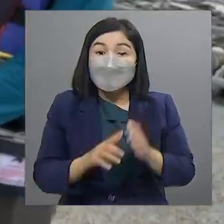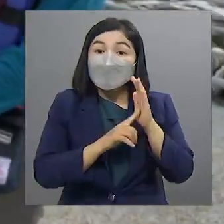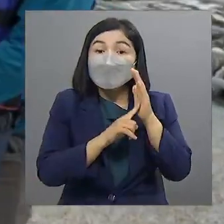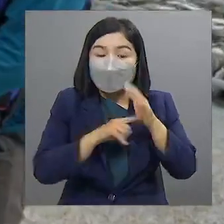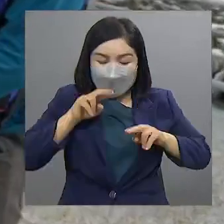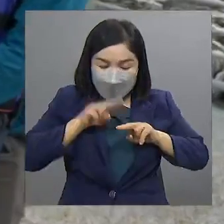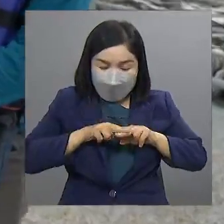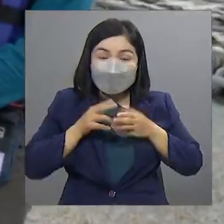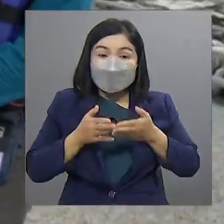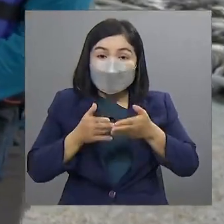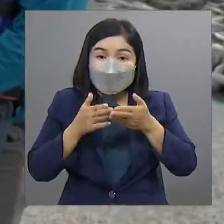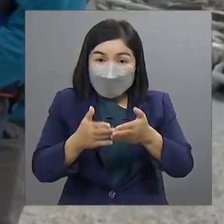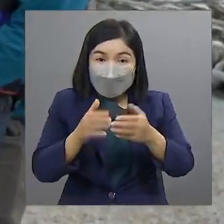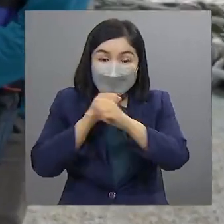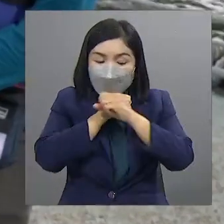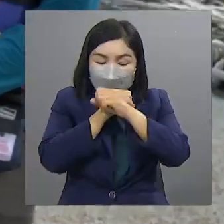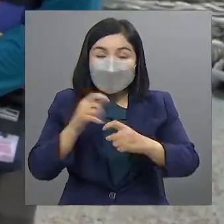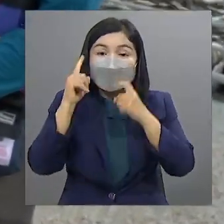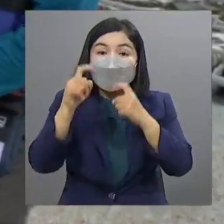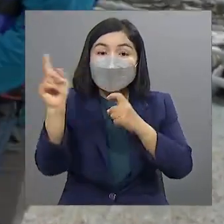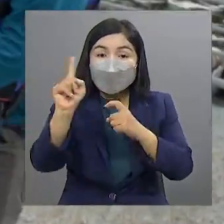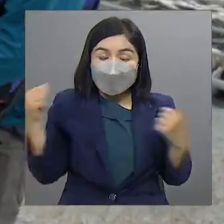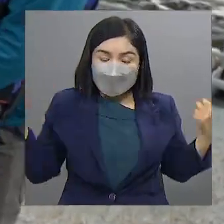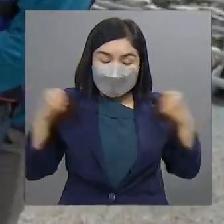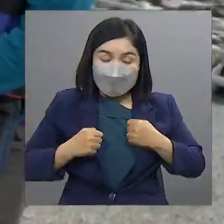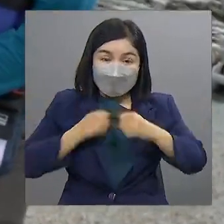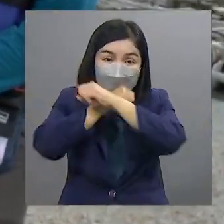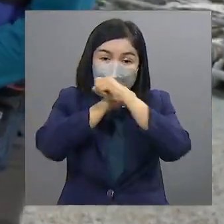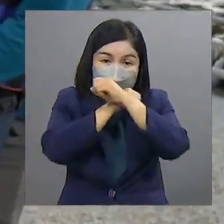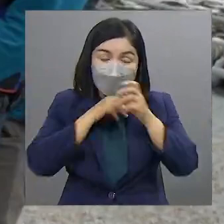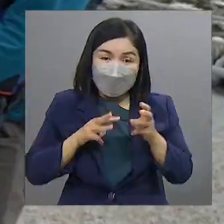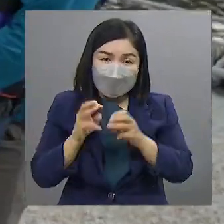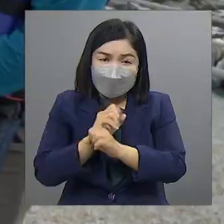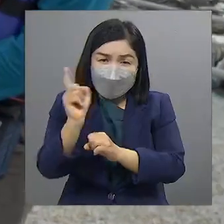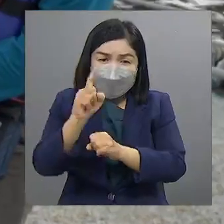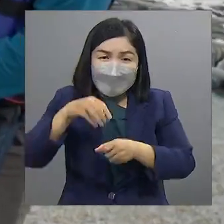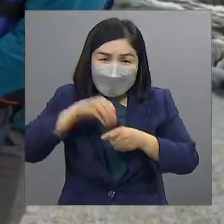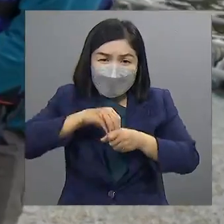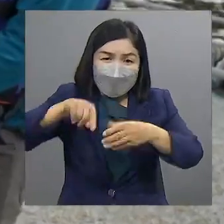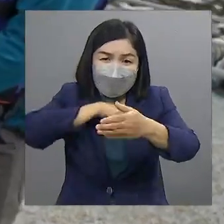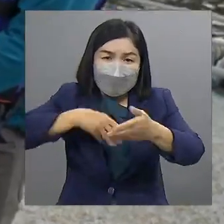อดภัยของเรานอกจากเราใส่ชูชีพแล้วเราควรจะปฏิบัติตัวอย่างไรเวลาที่เราอยู่ในเรือคะ